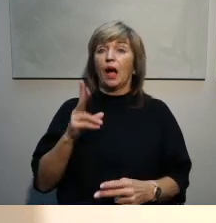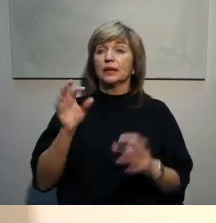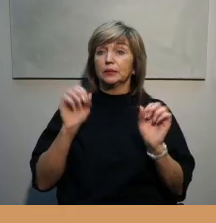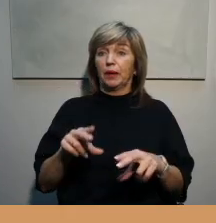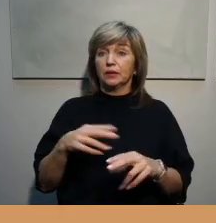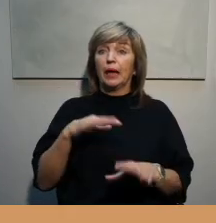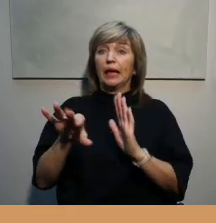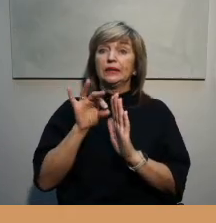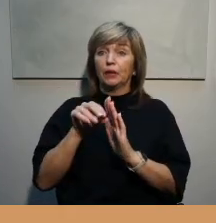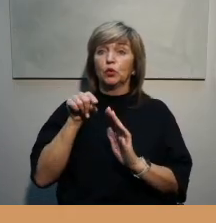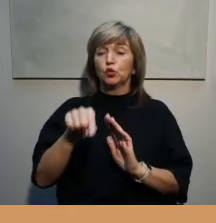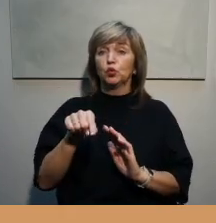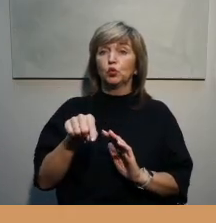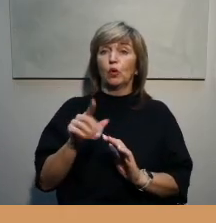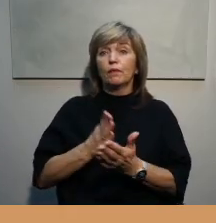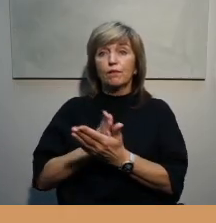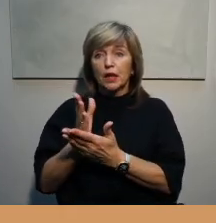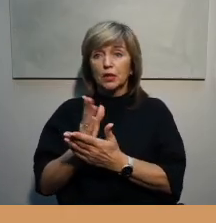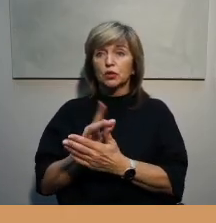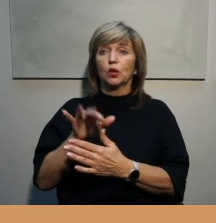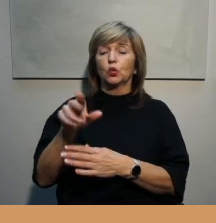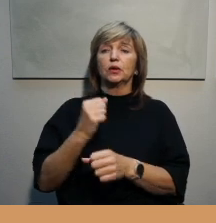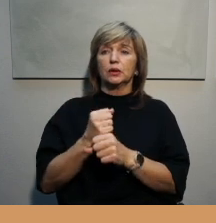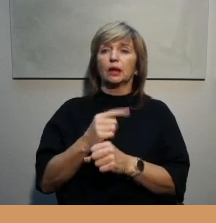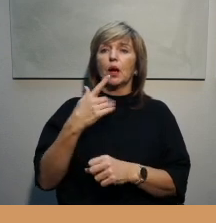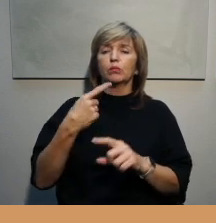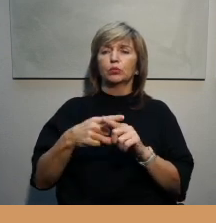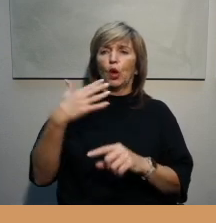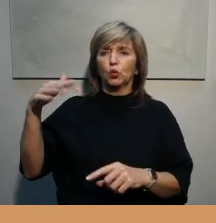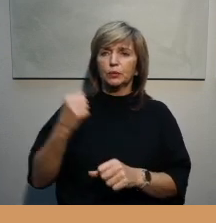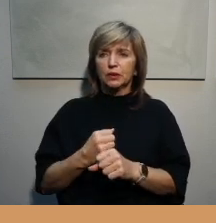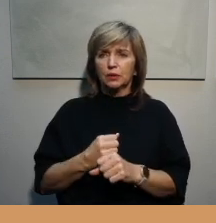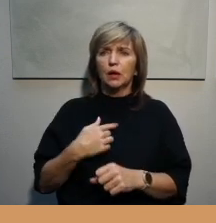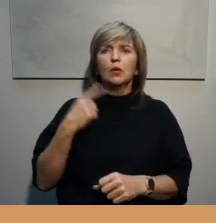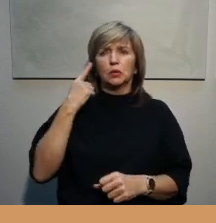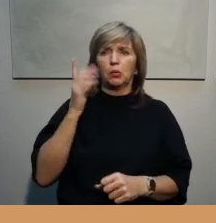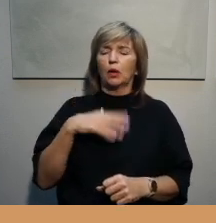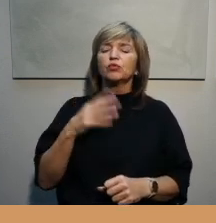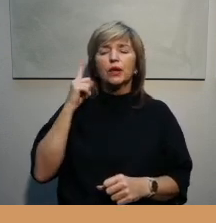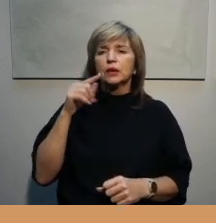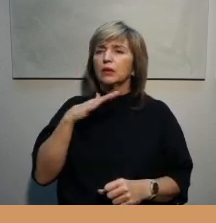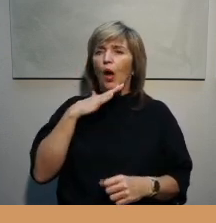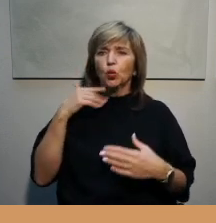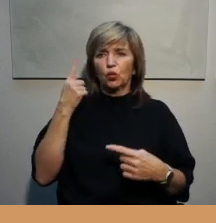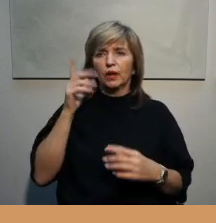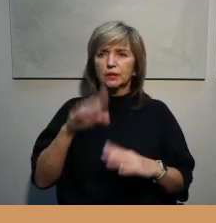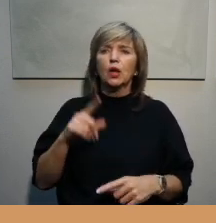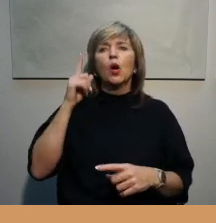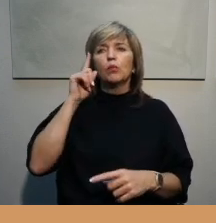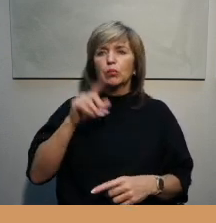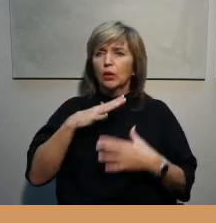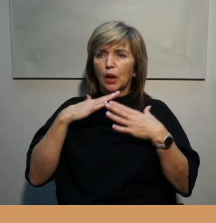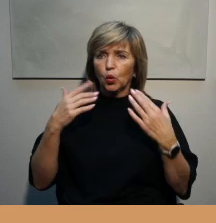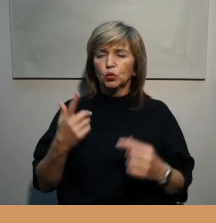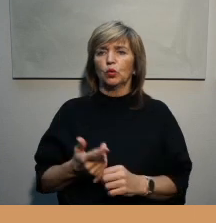speciālisti izvēlamies šo te virzienu doties strādāt ar bērniem pusauģiem, liekas, ka mums ir jāzina ļoti daudz kas, jāprot daudz